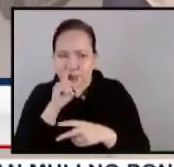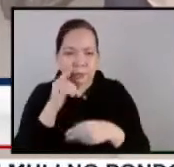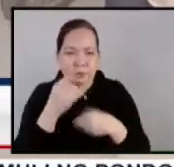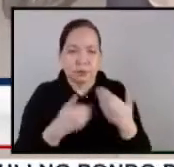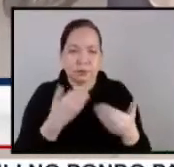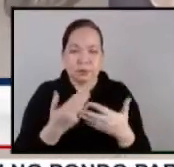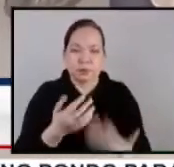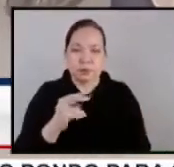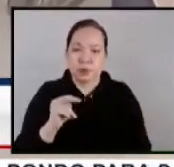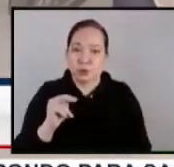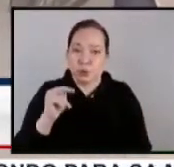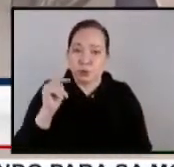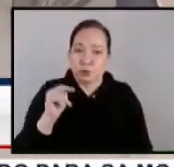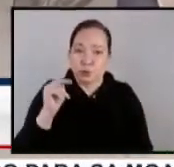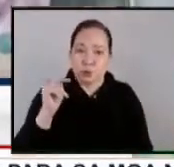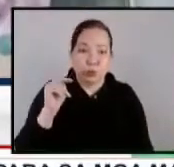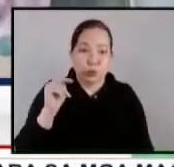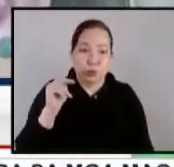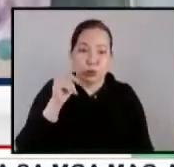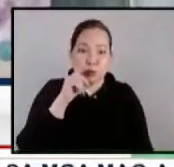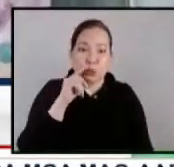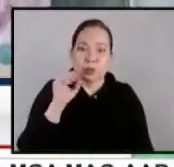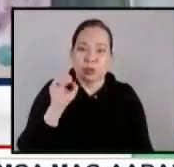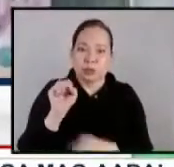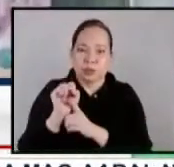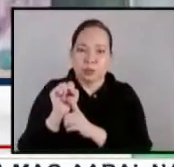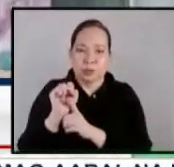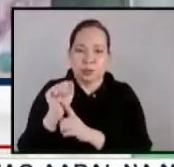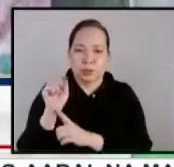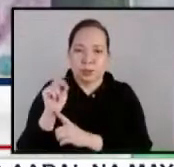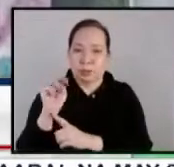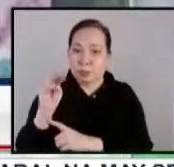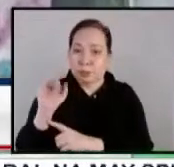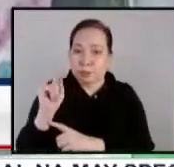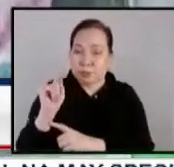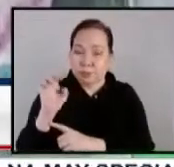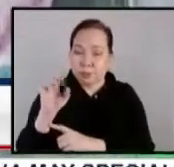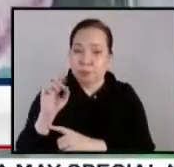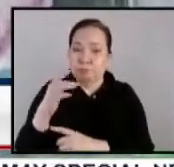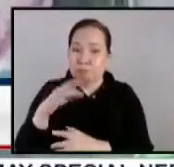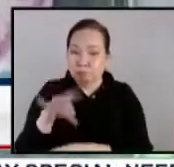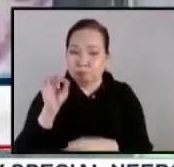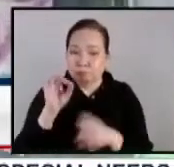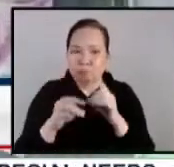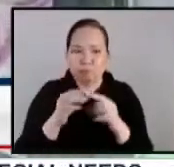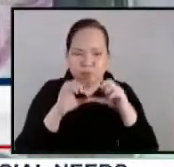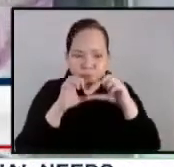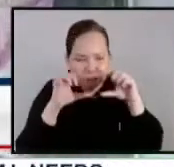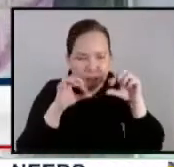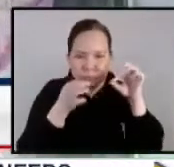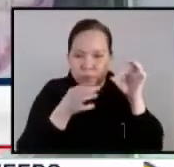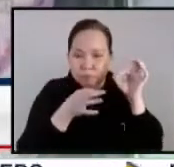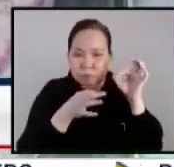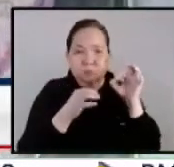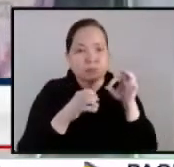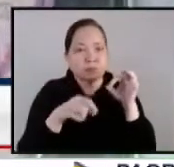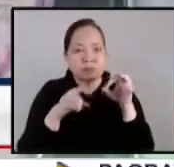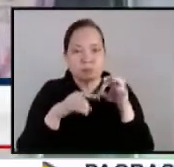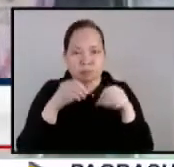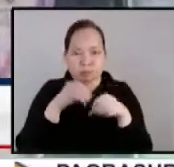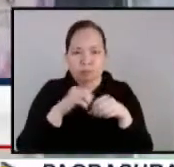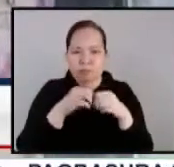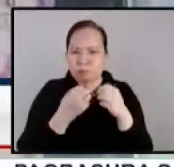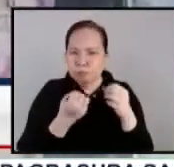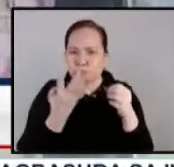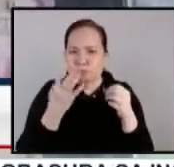bayan ng San Mateo nitong nakarang araw. Na-recover ng mga otoridad ang isang maliit na sachet na naglalaman umano ng shabu na nagkakahalaga